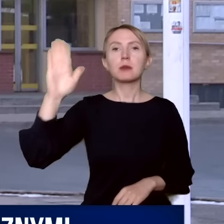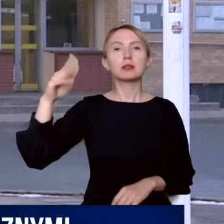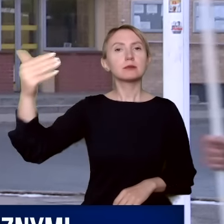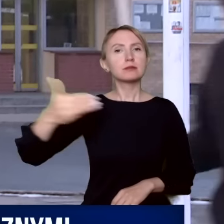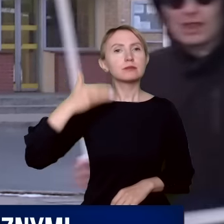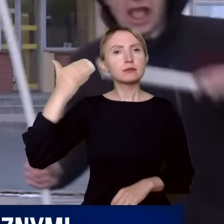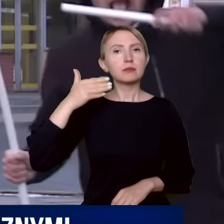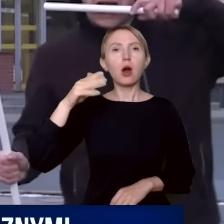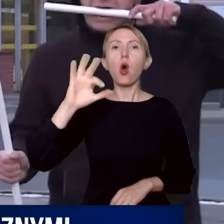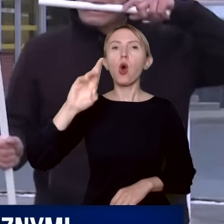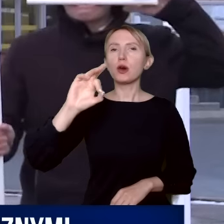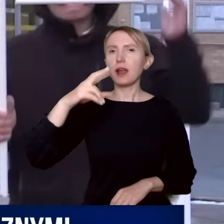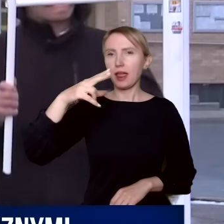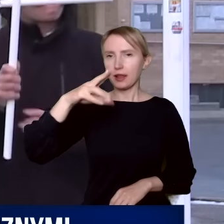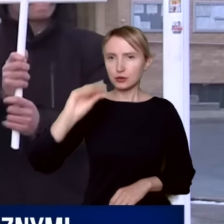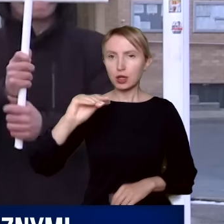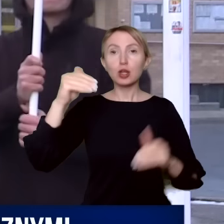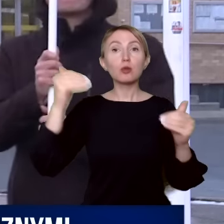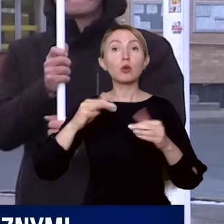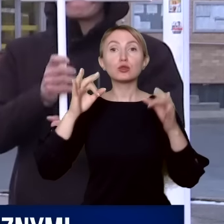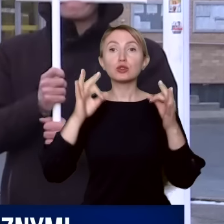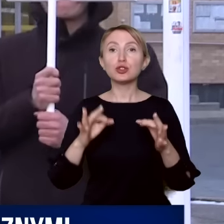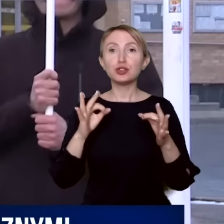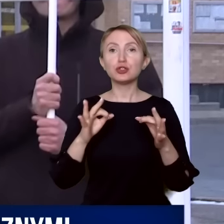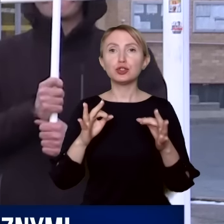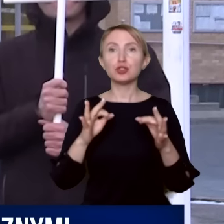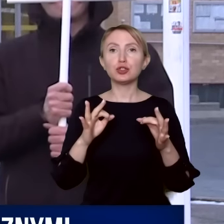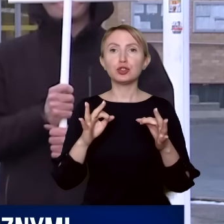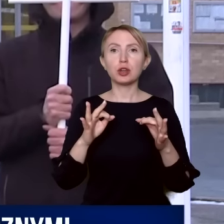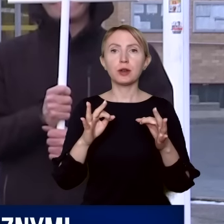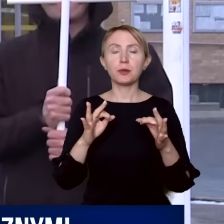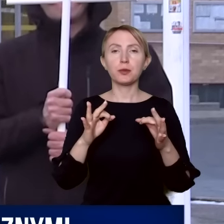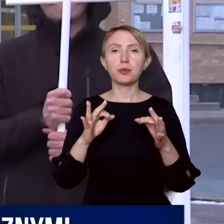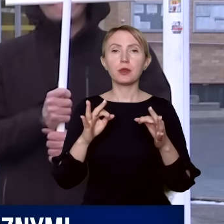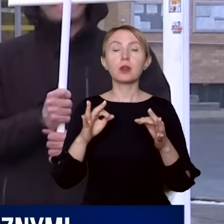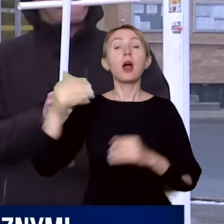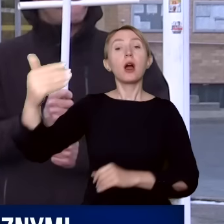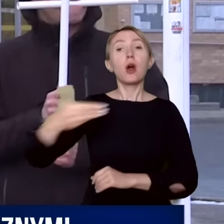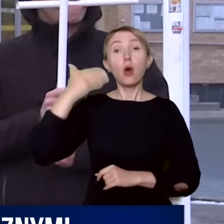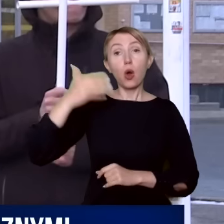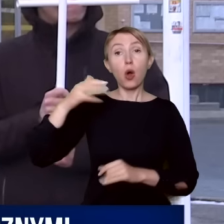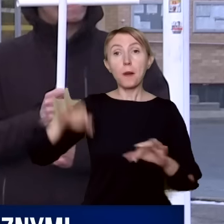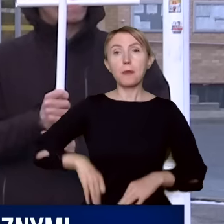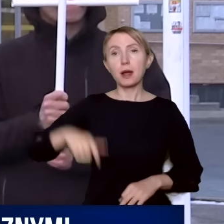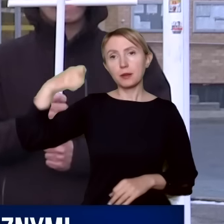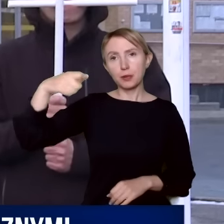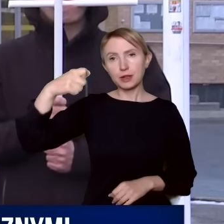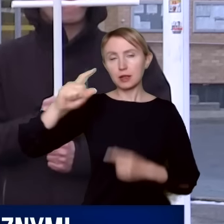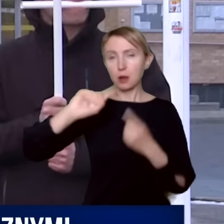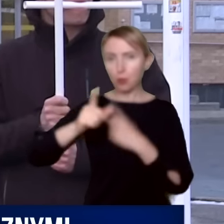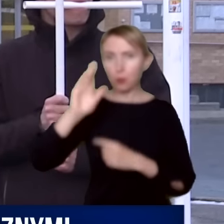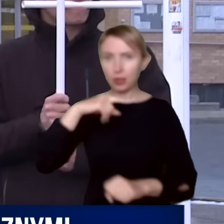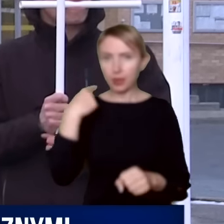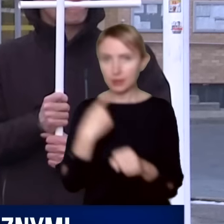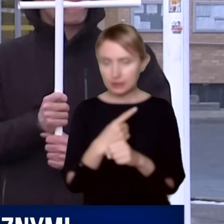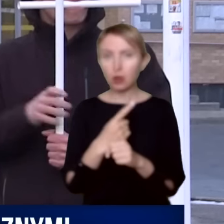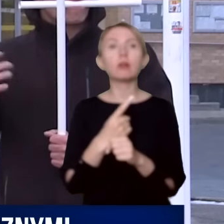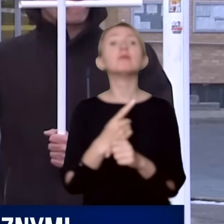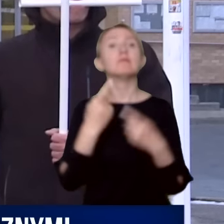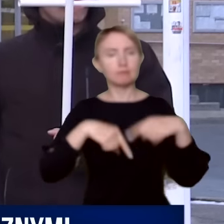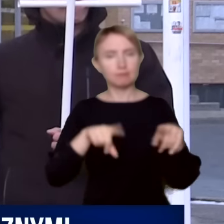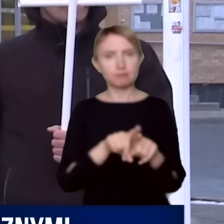i być może dzisiaj właśnie po tym orędziu, kiedy zapadnie decyzja o zastosowaniu po